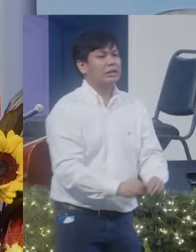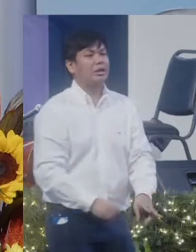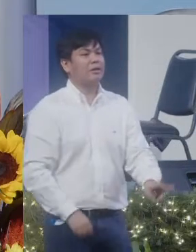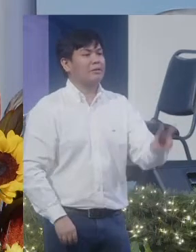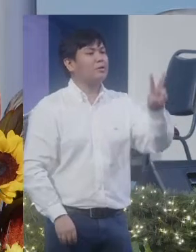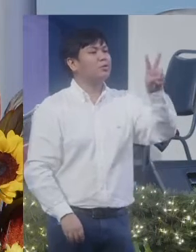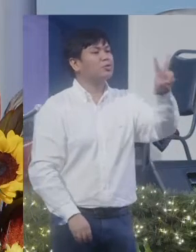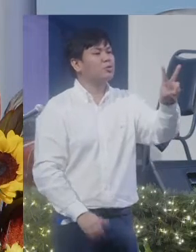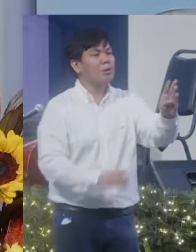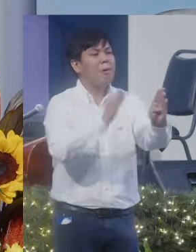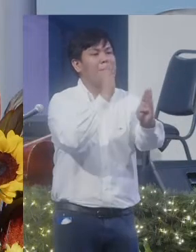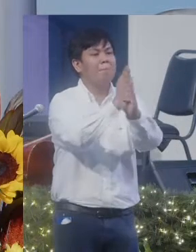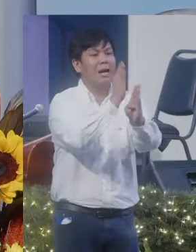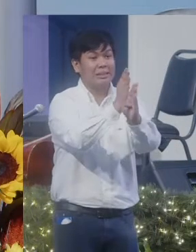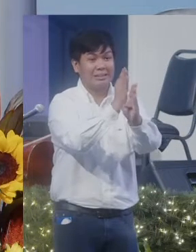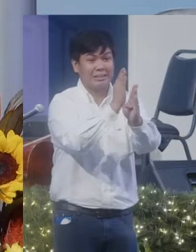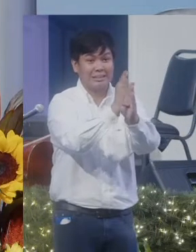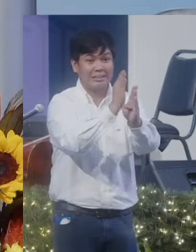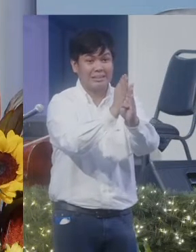na 6 feet wide.